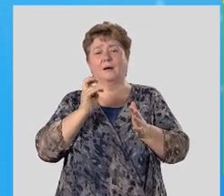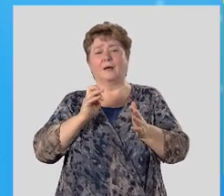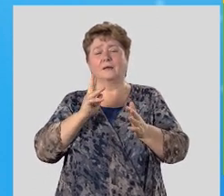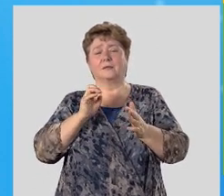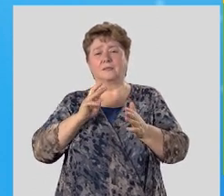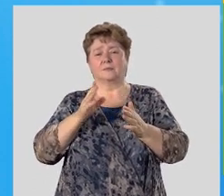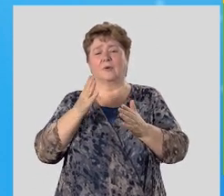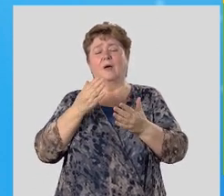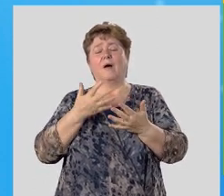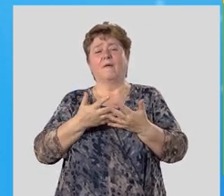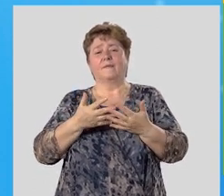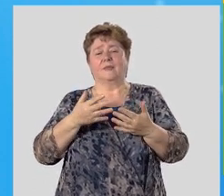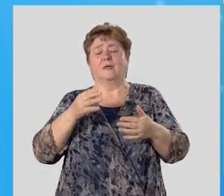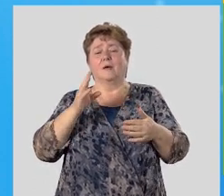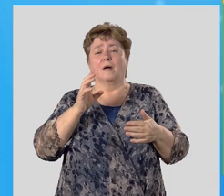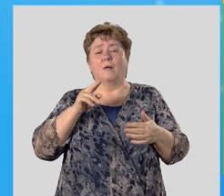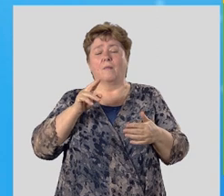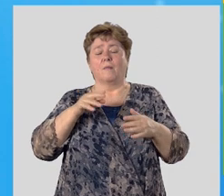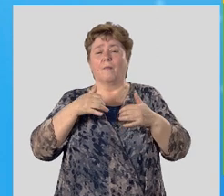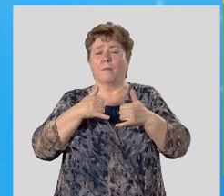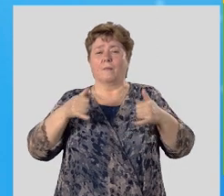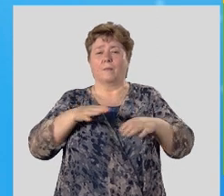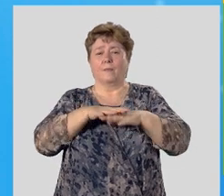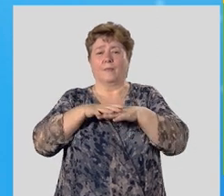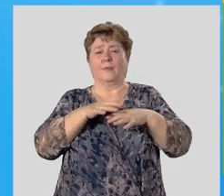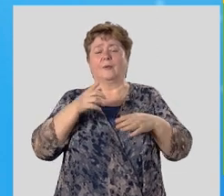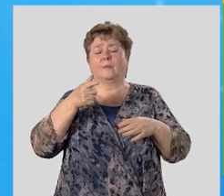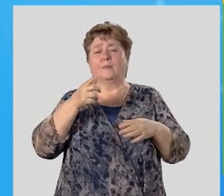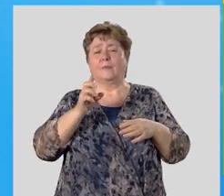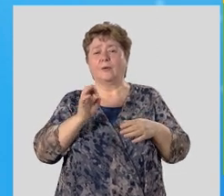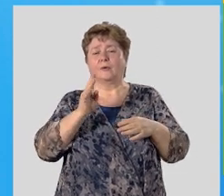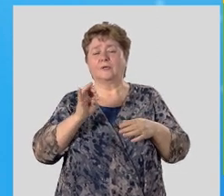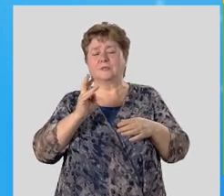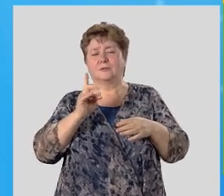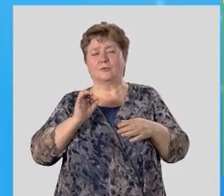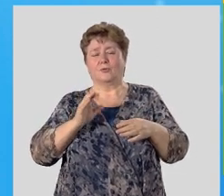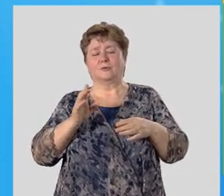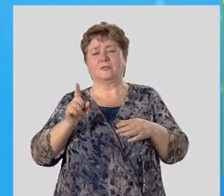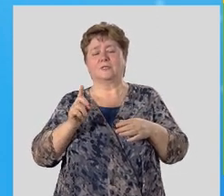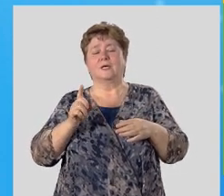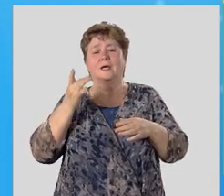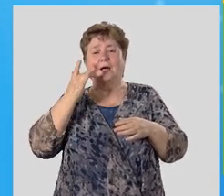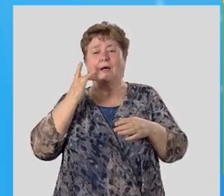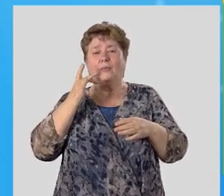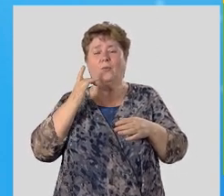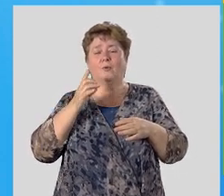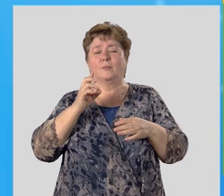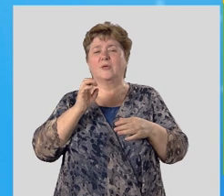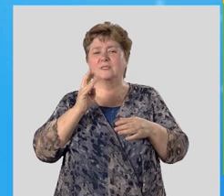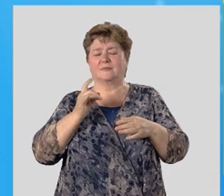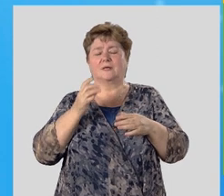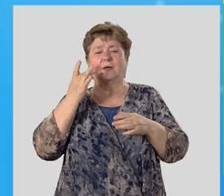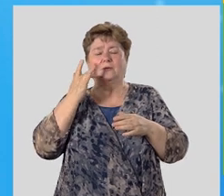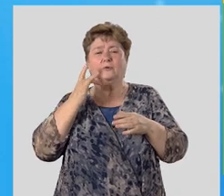организм, вид, популяция, биогеоценоз, биосфера, которые